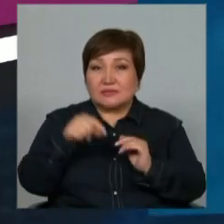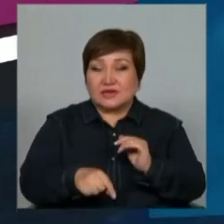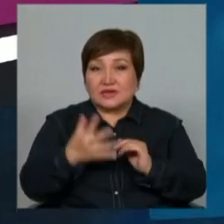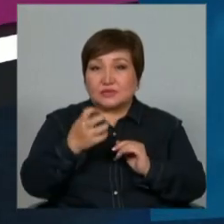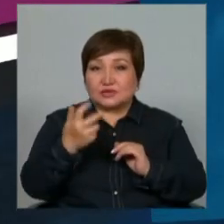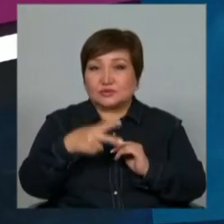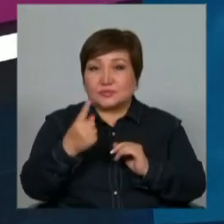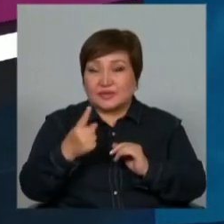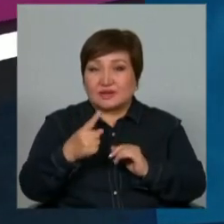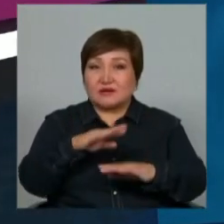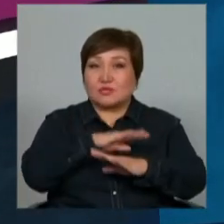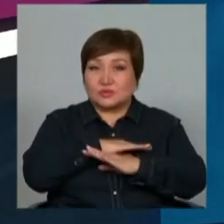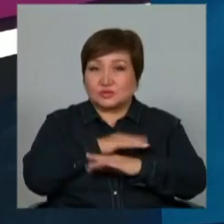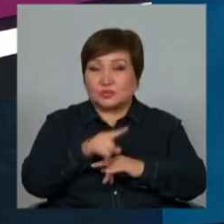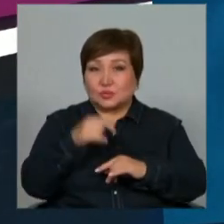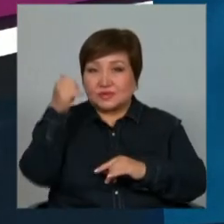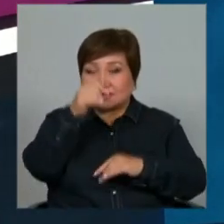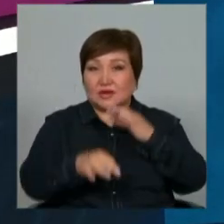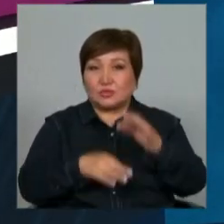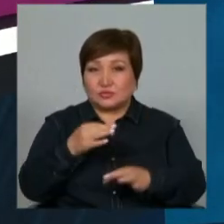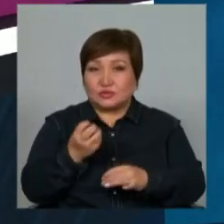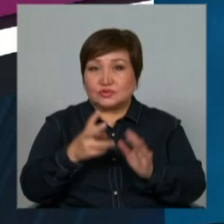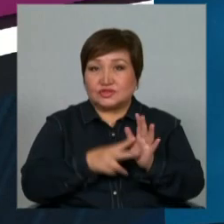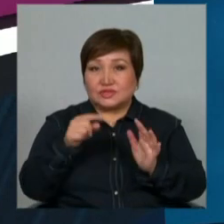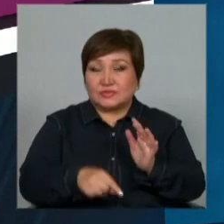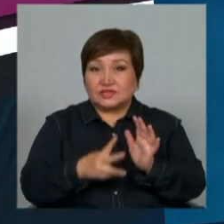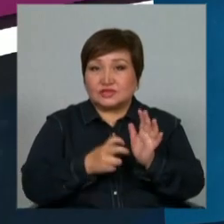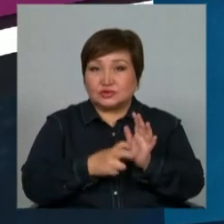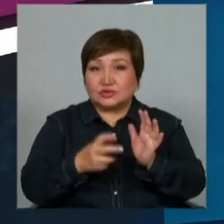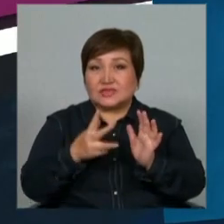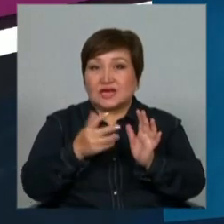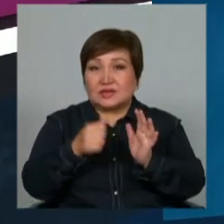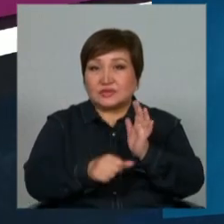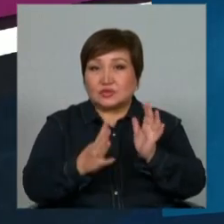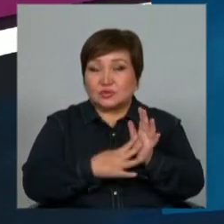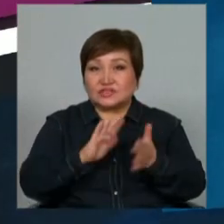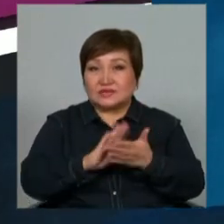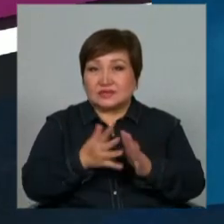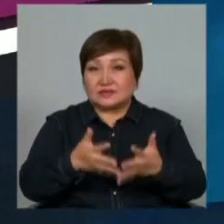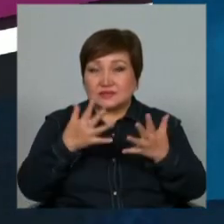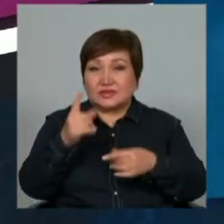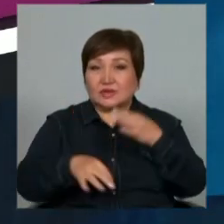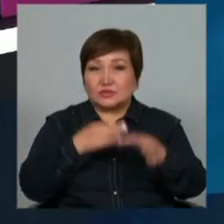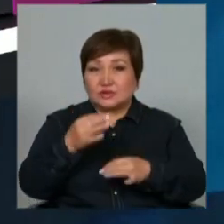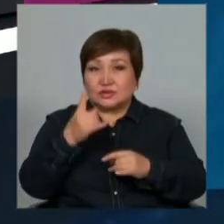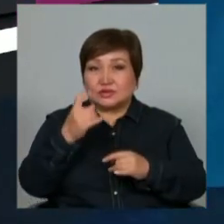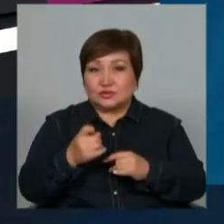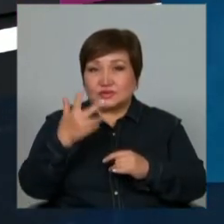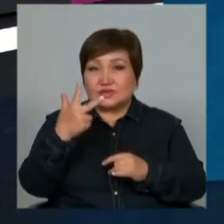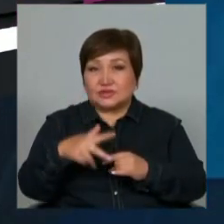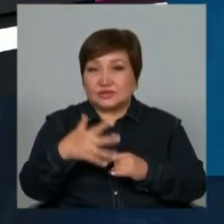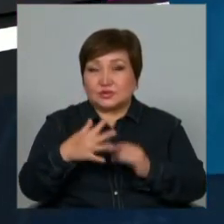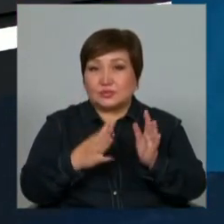6531-і індеттен көз жұмды. Өткен тәулікте тағы 7769 жағдай анықталды. Бір тәулікте 155 адам бақилық